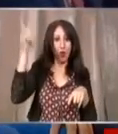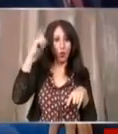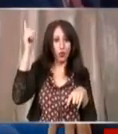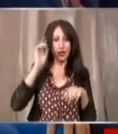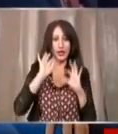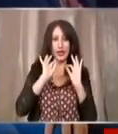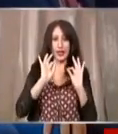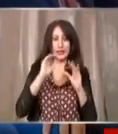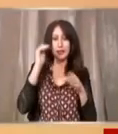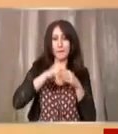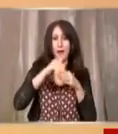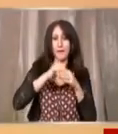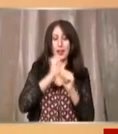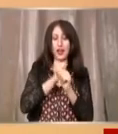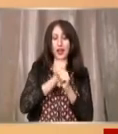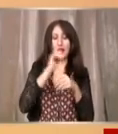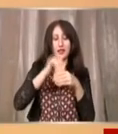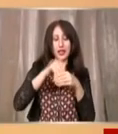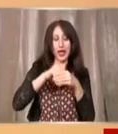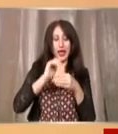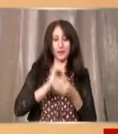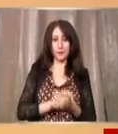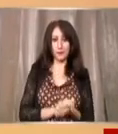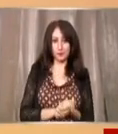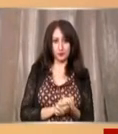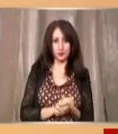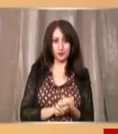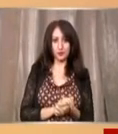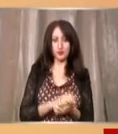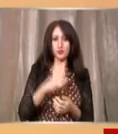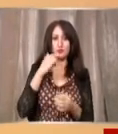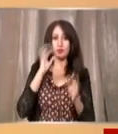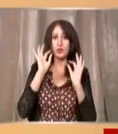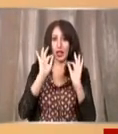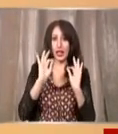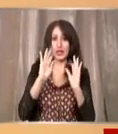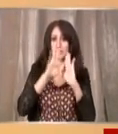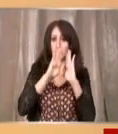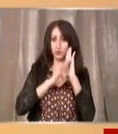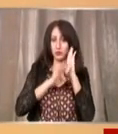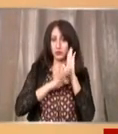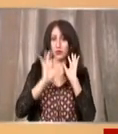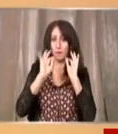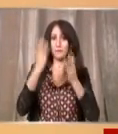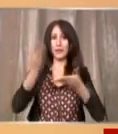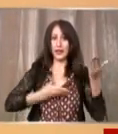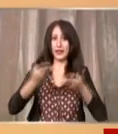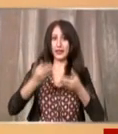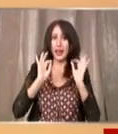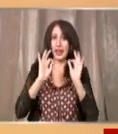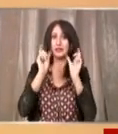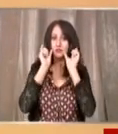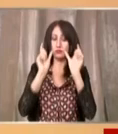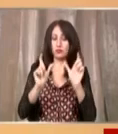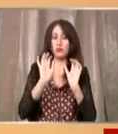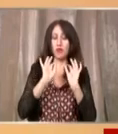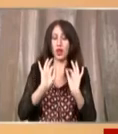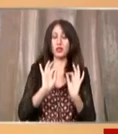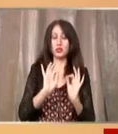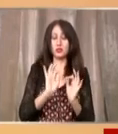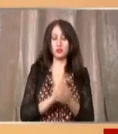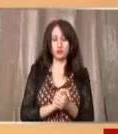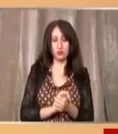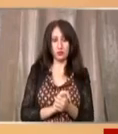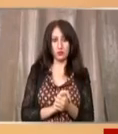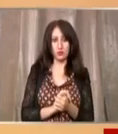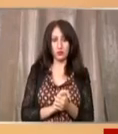المشاركه، لان طبعا لك رايك وقول رايك وانت حر في رايك، ولكن يعني احنا بنقول للجميع خاصه